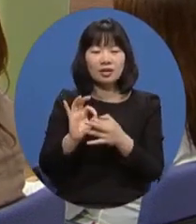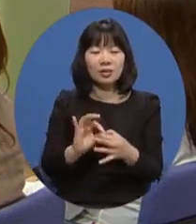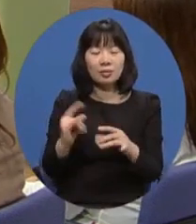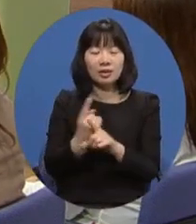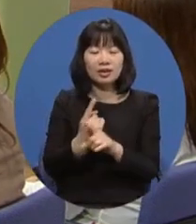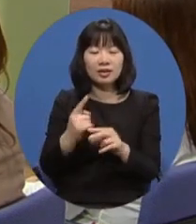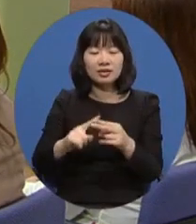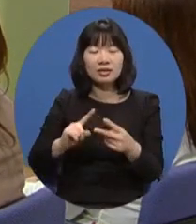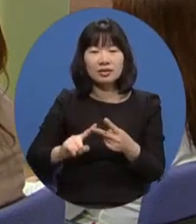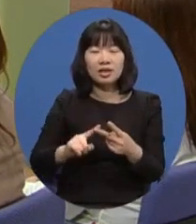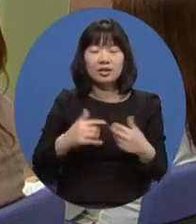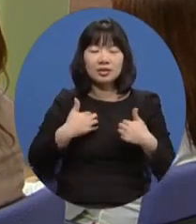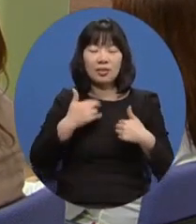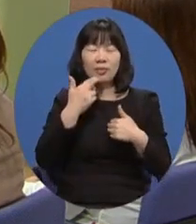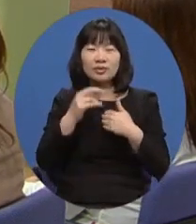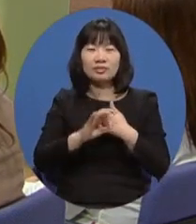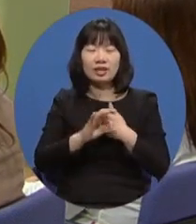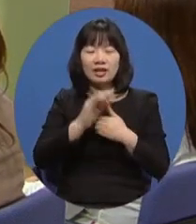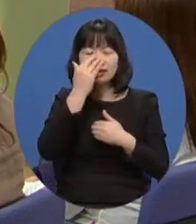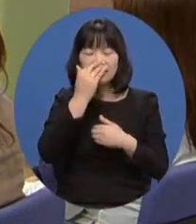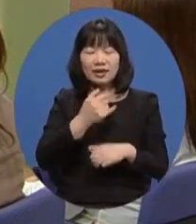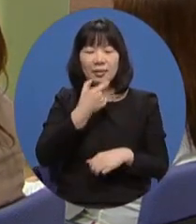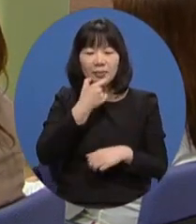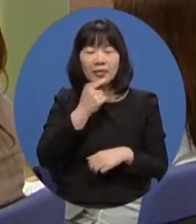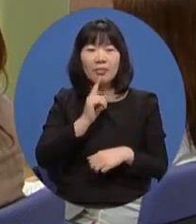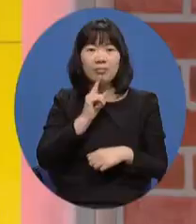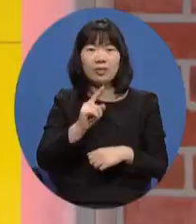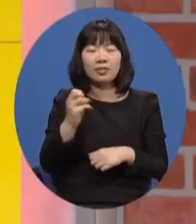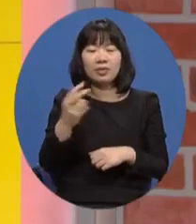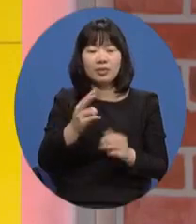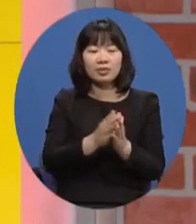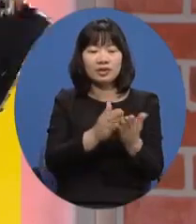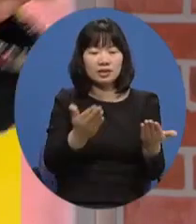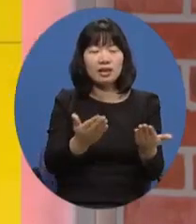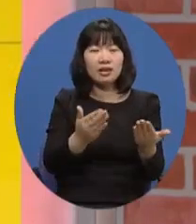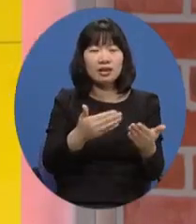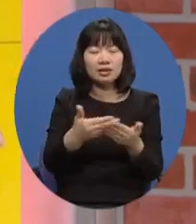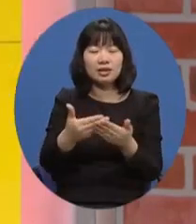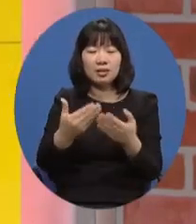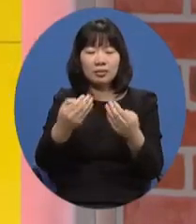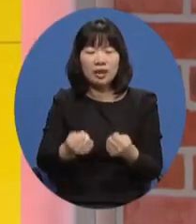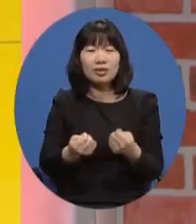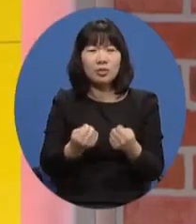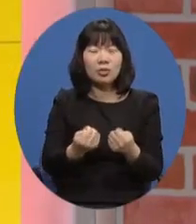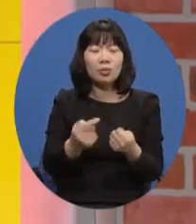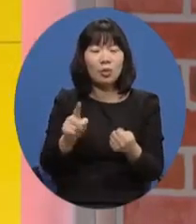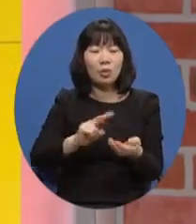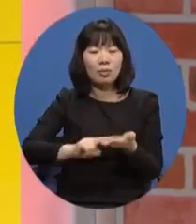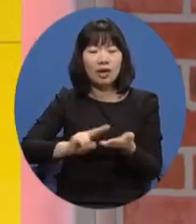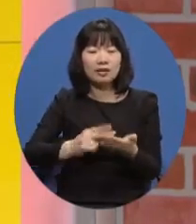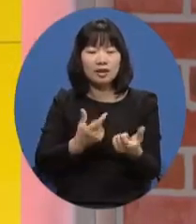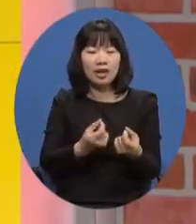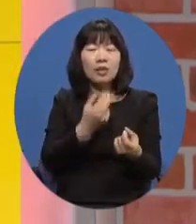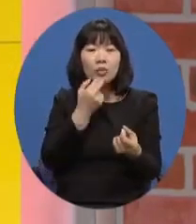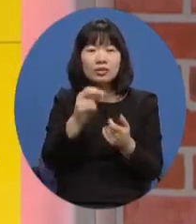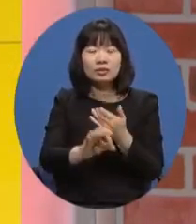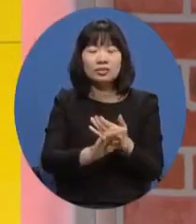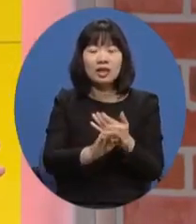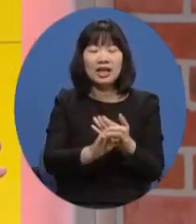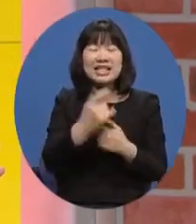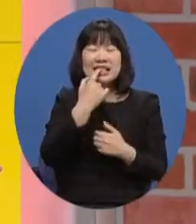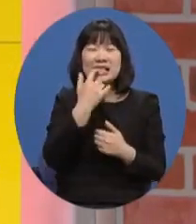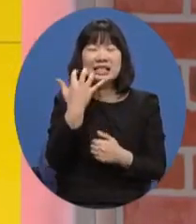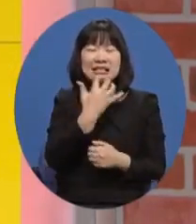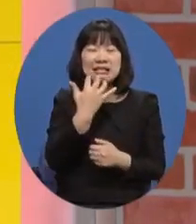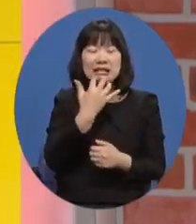바뀌거나 재밌지 않으면 지루한 걸 굉장히 싫어하고 책도 그림이 많고 막 만화같이 이렇지 않으면은